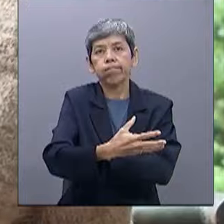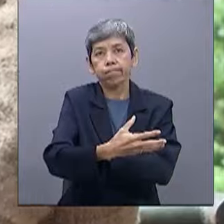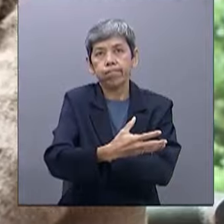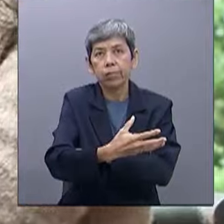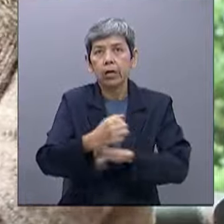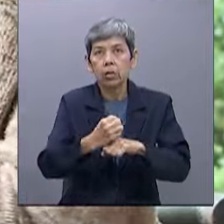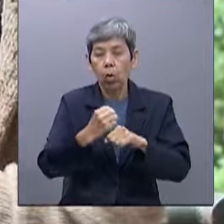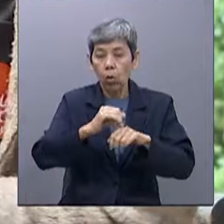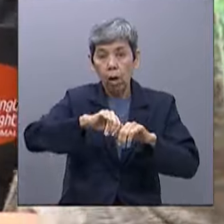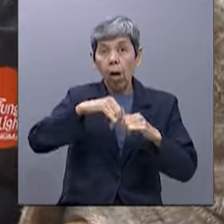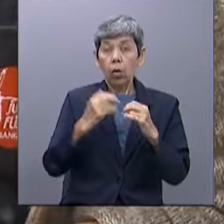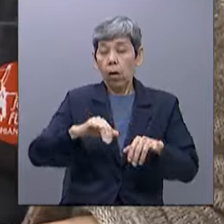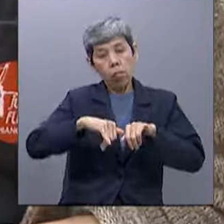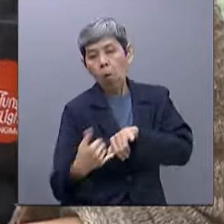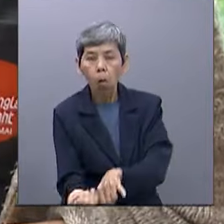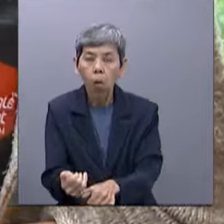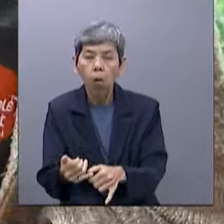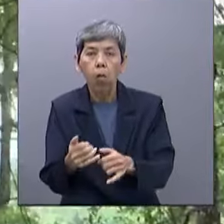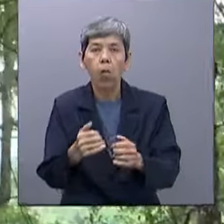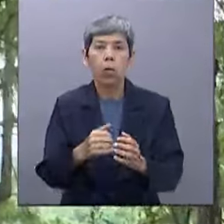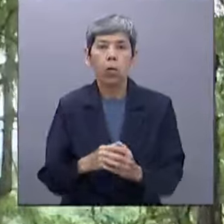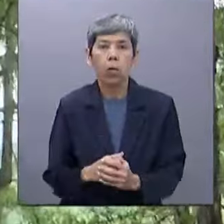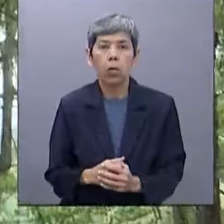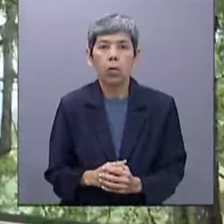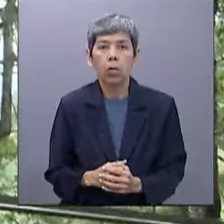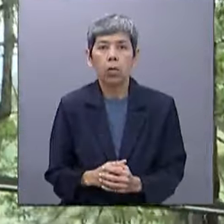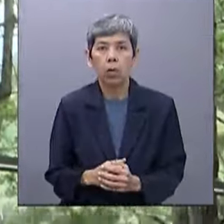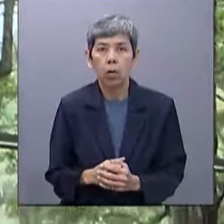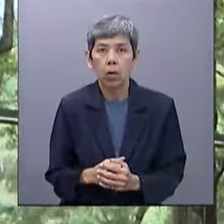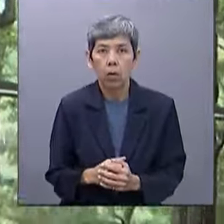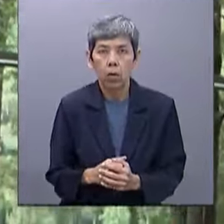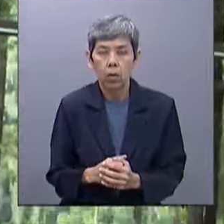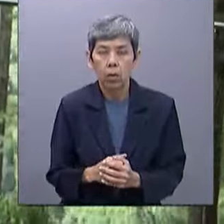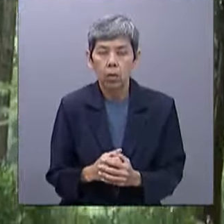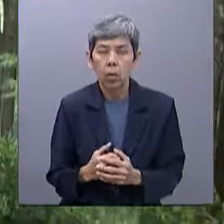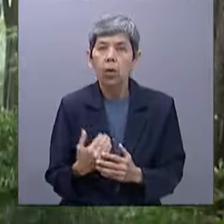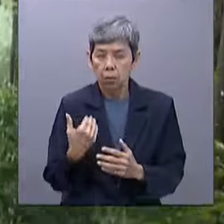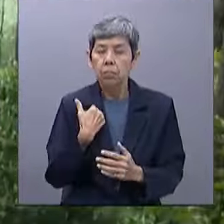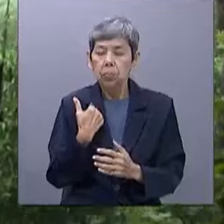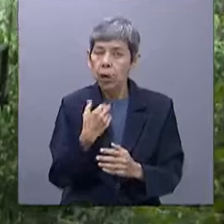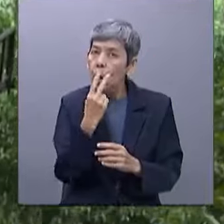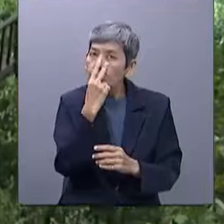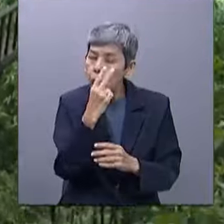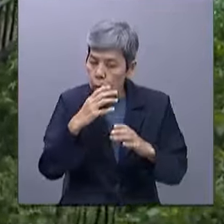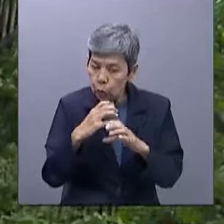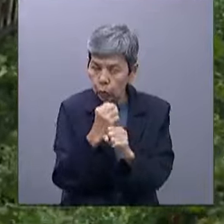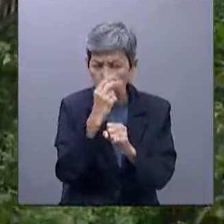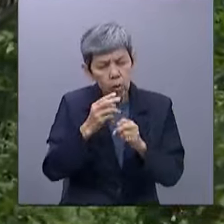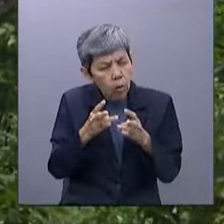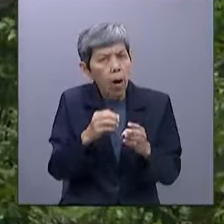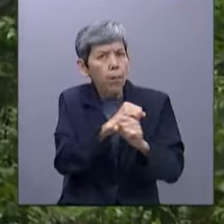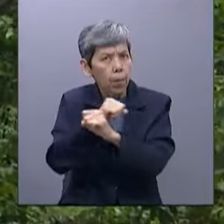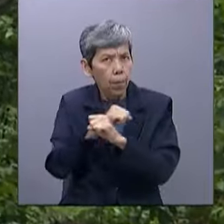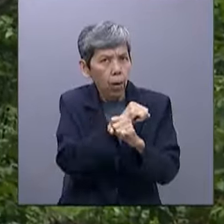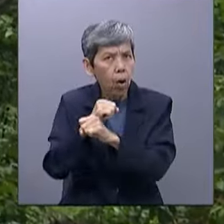ทำให้นักท่องเที่ยวทั้ง 2ท่านตกลงไปค่ะนอกจากนี้นะคะจะมีการประมวลเหตุการณ์ที่เกิดขึ้นเพื่อหาแนวทางป้องกัน